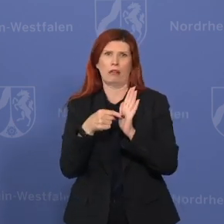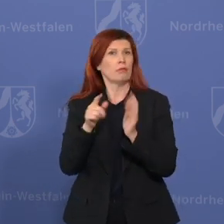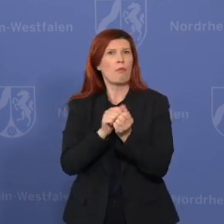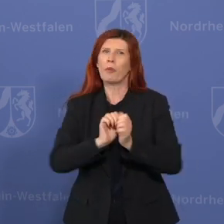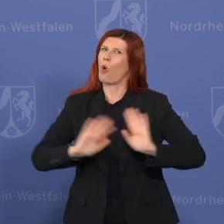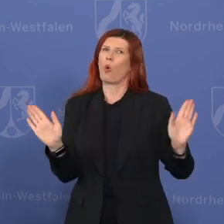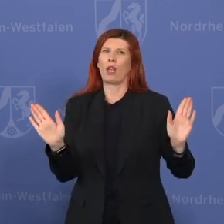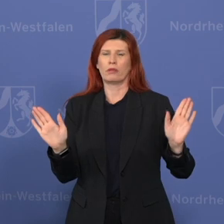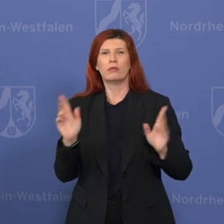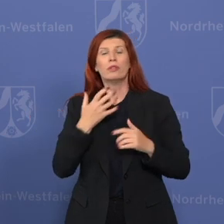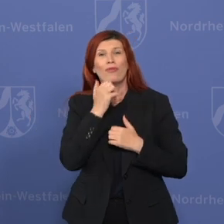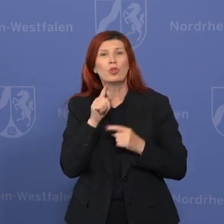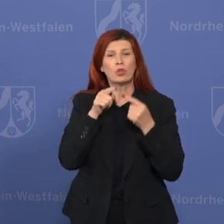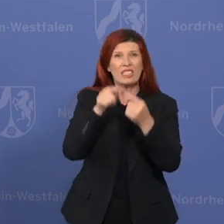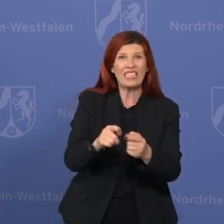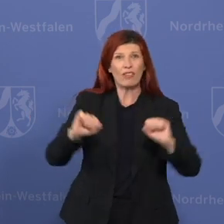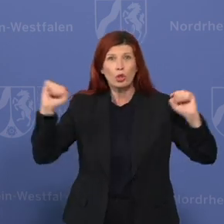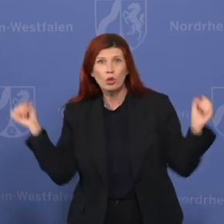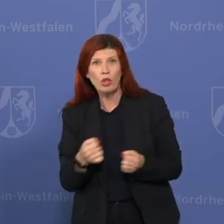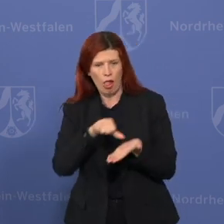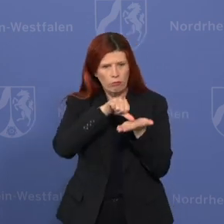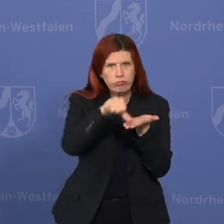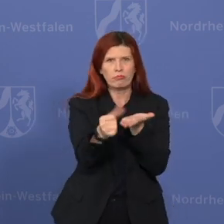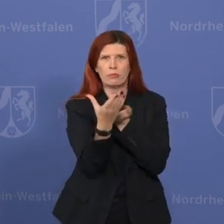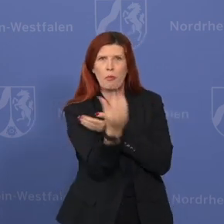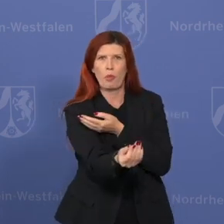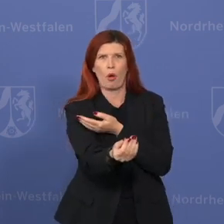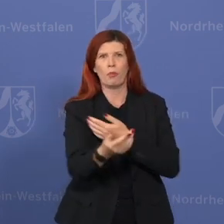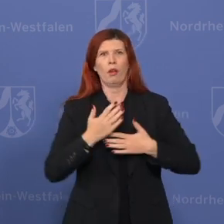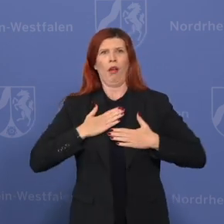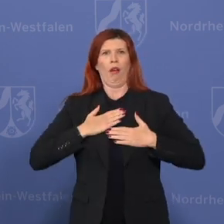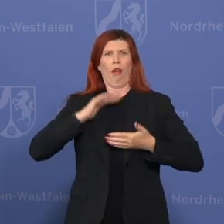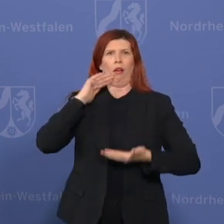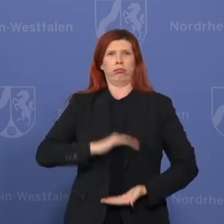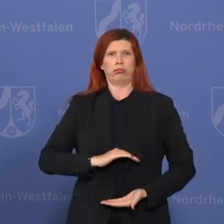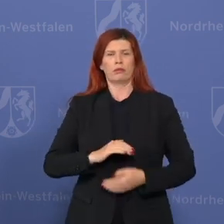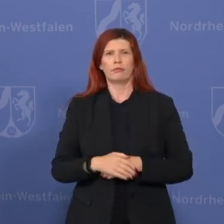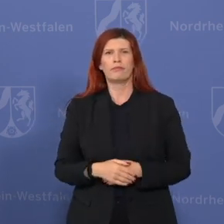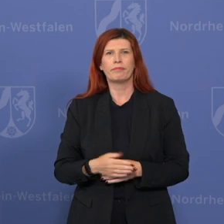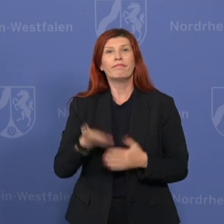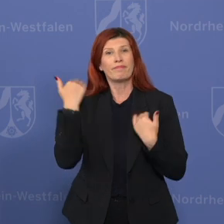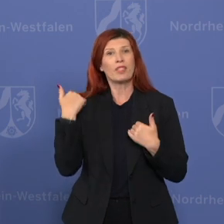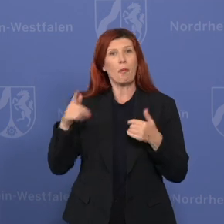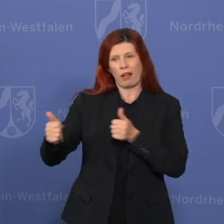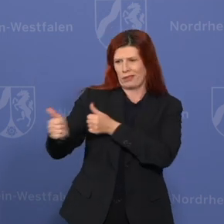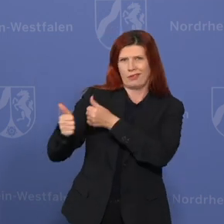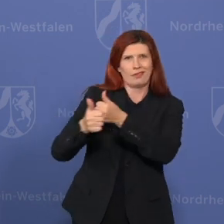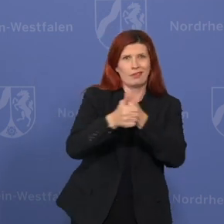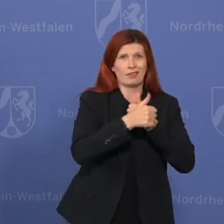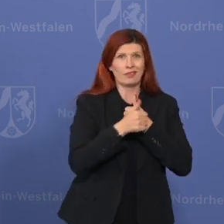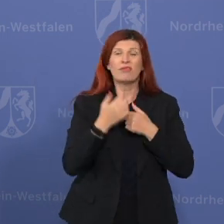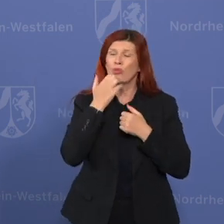sicher bei den Betroffenen ankommt. Unseren Partnern möchte ich an dieser Stelle noch einmal sehr herzlich